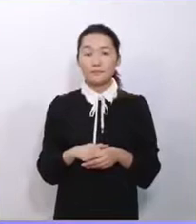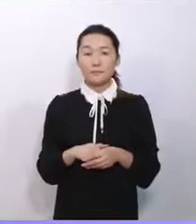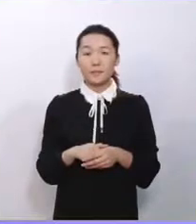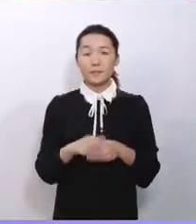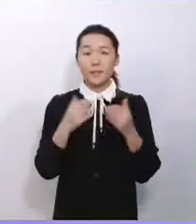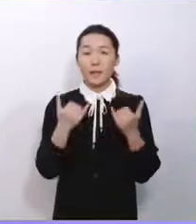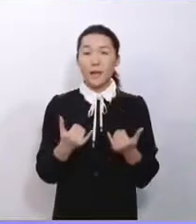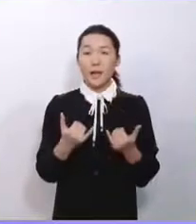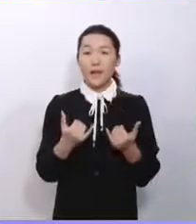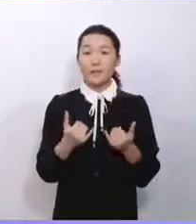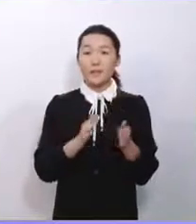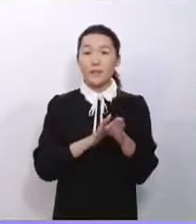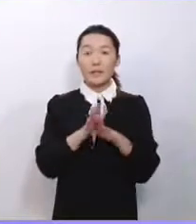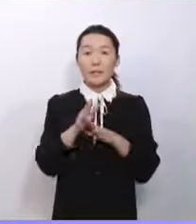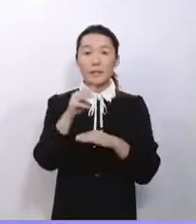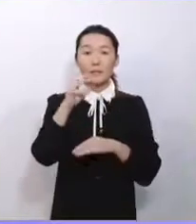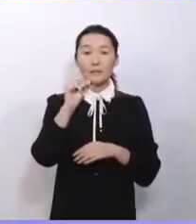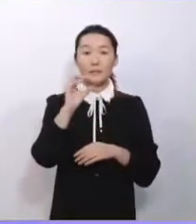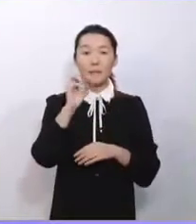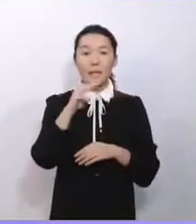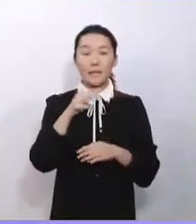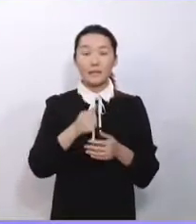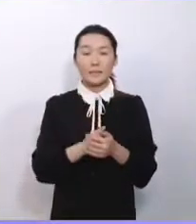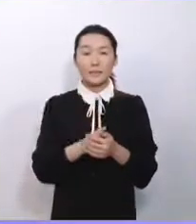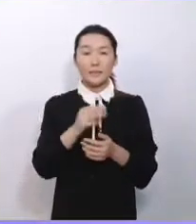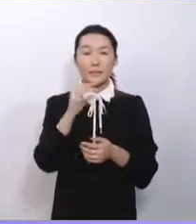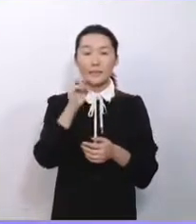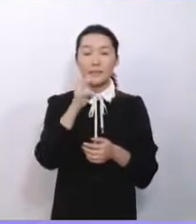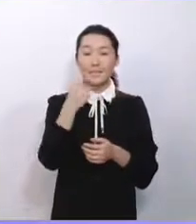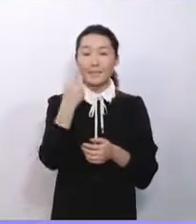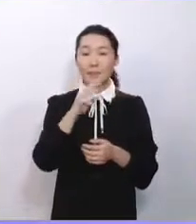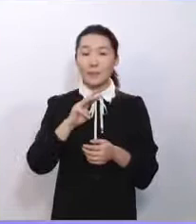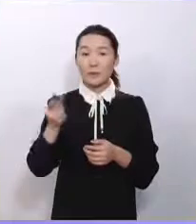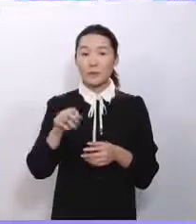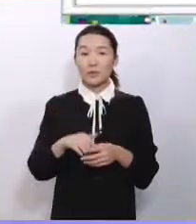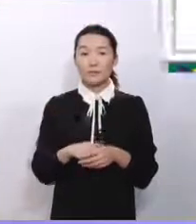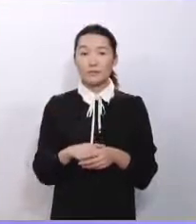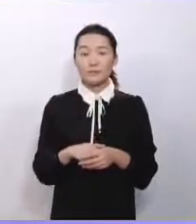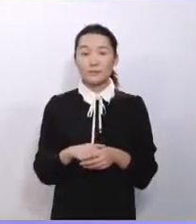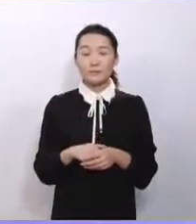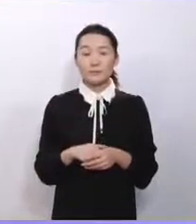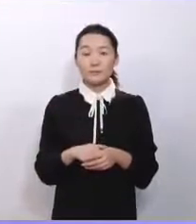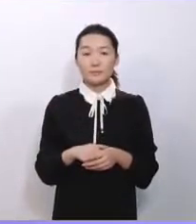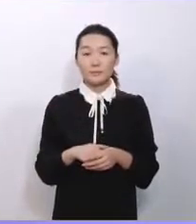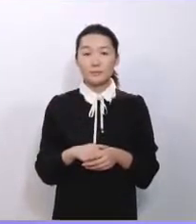А теперь выполним тест. Тест на минуточку.